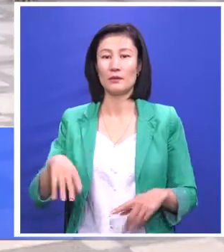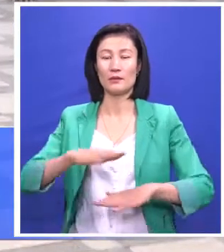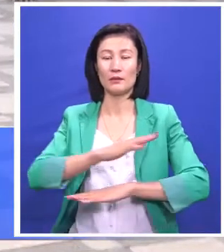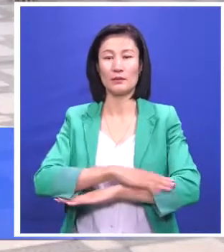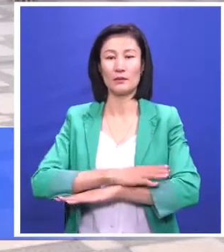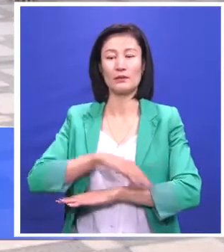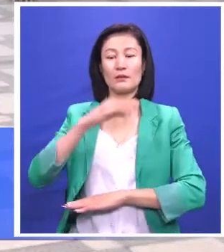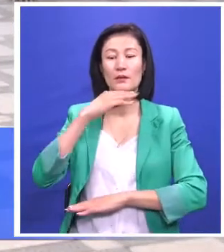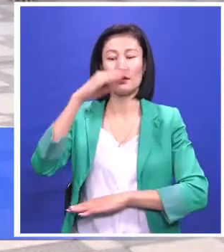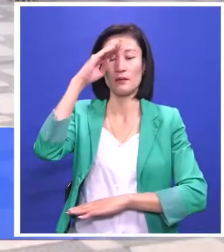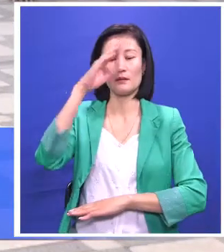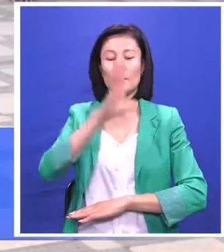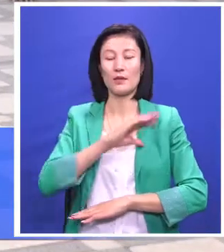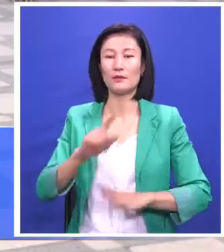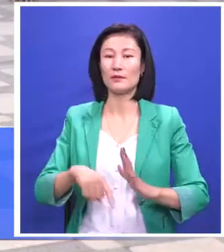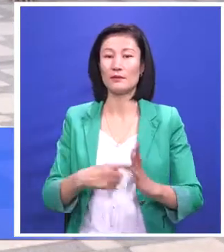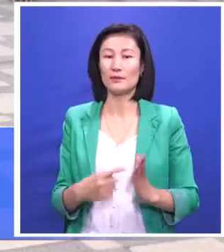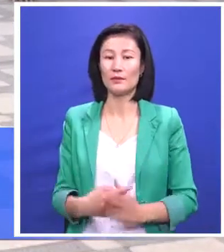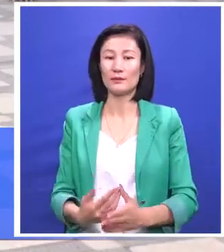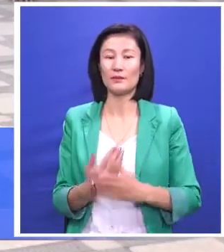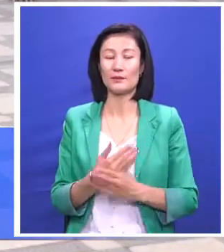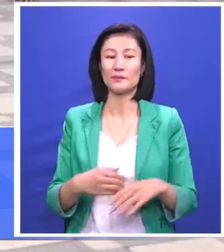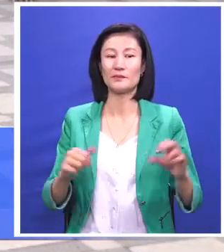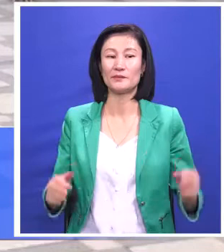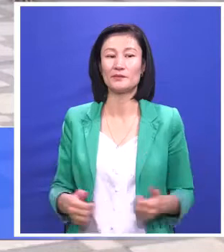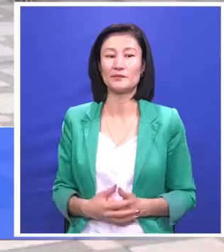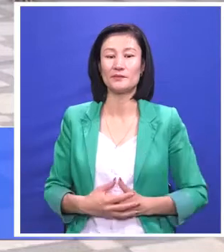папамыздың, әкеміздің шәкірттерінің ұсынысымен ашылып жатқан нәрсе.